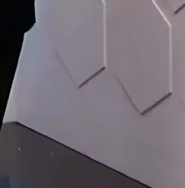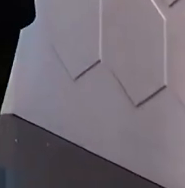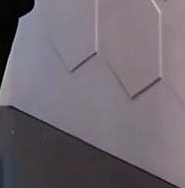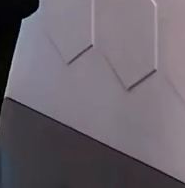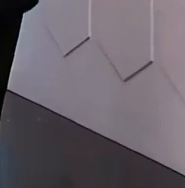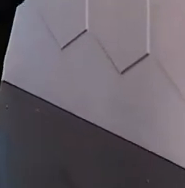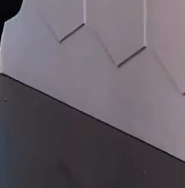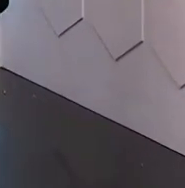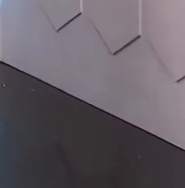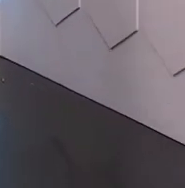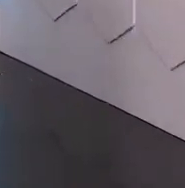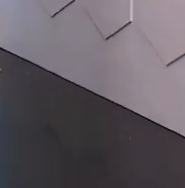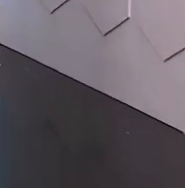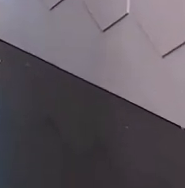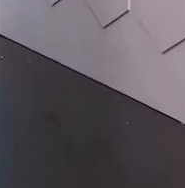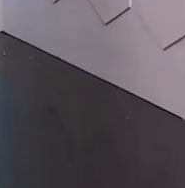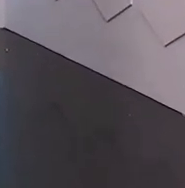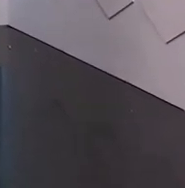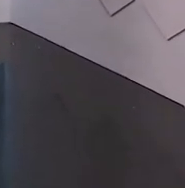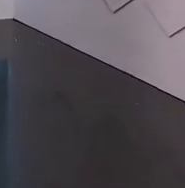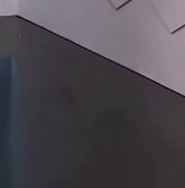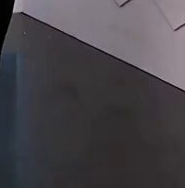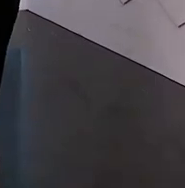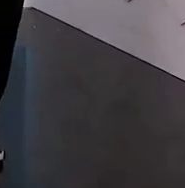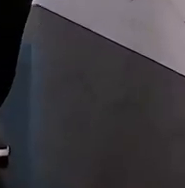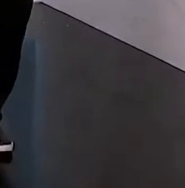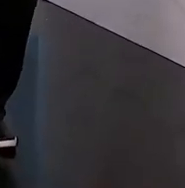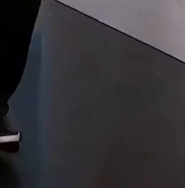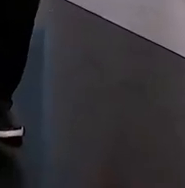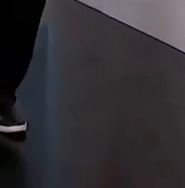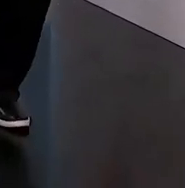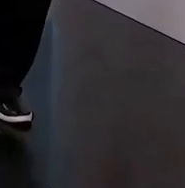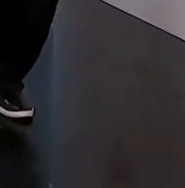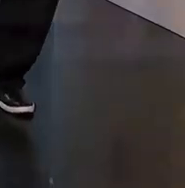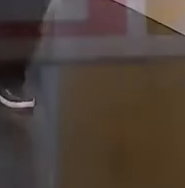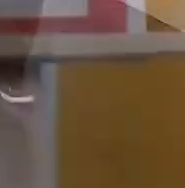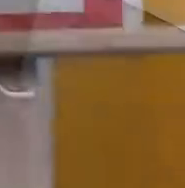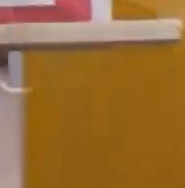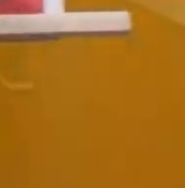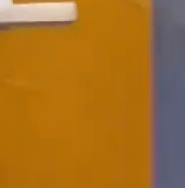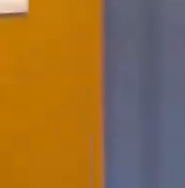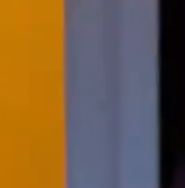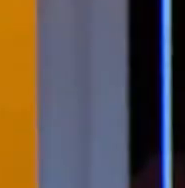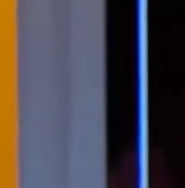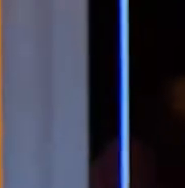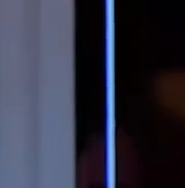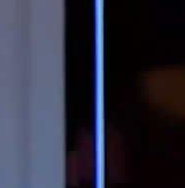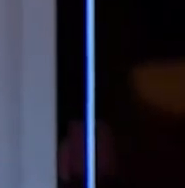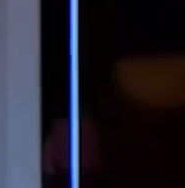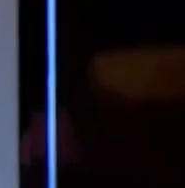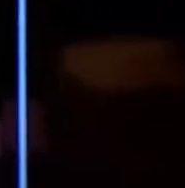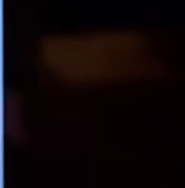Hai anak, kami tak minta tu hidup mewah, cukup sekadar